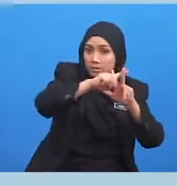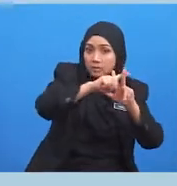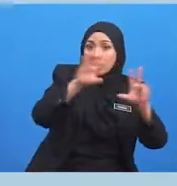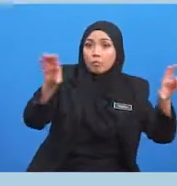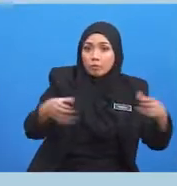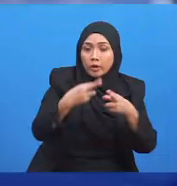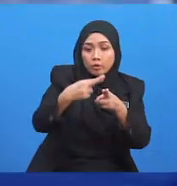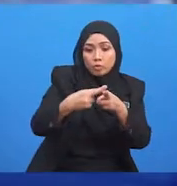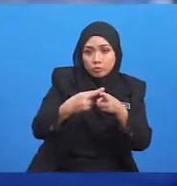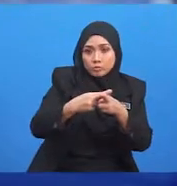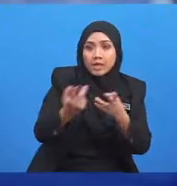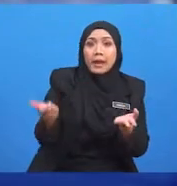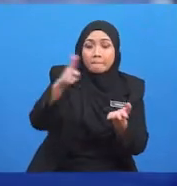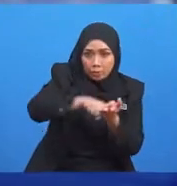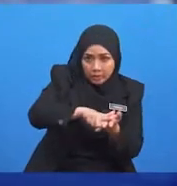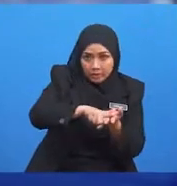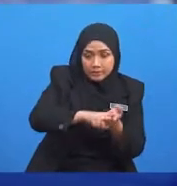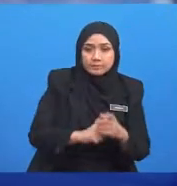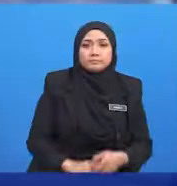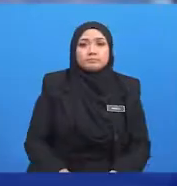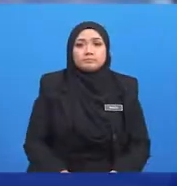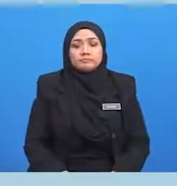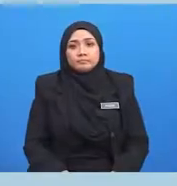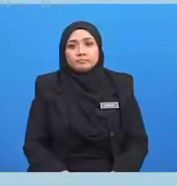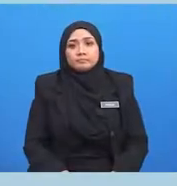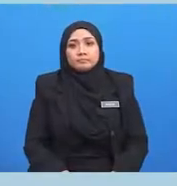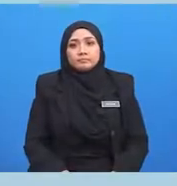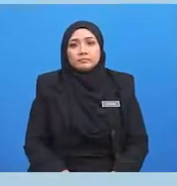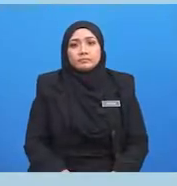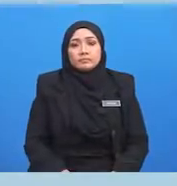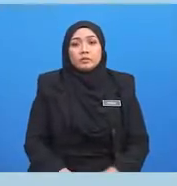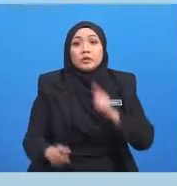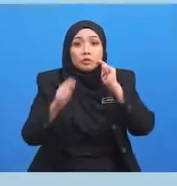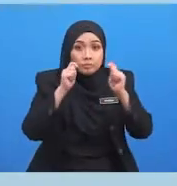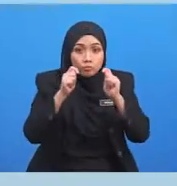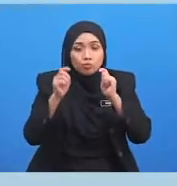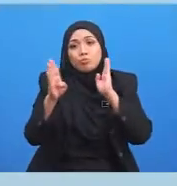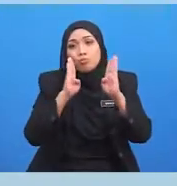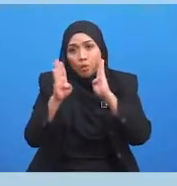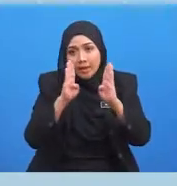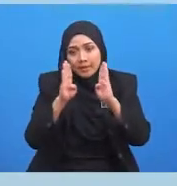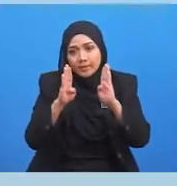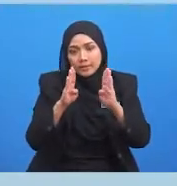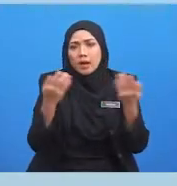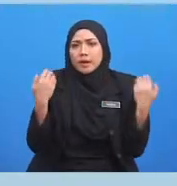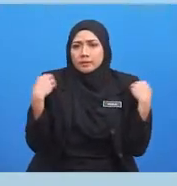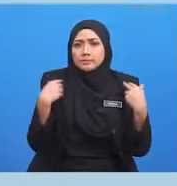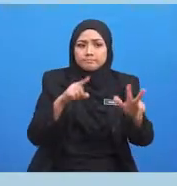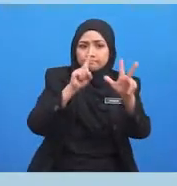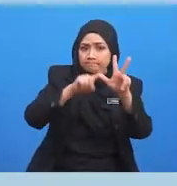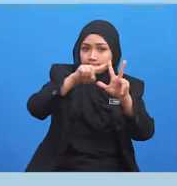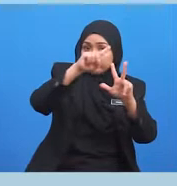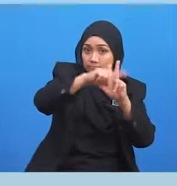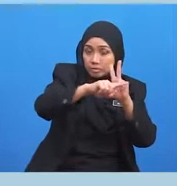laporan. Kaedah kajian seterusnya ialah temubual. Terdapat tiga langkah